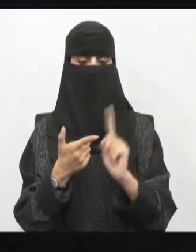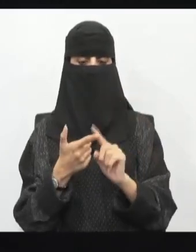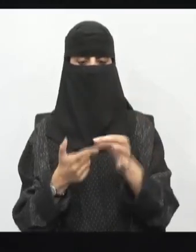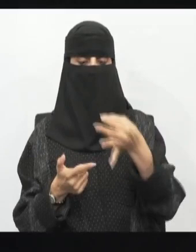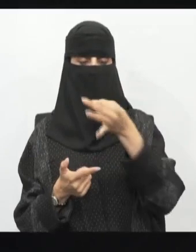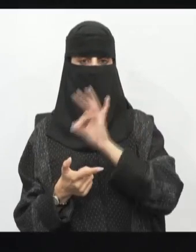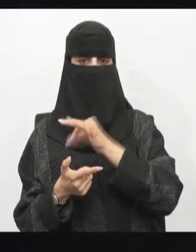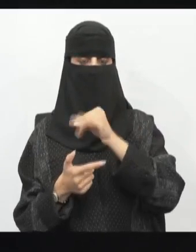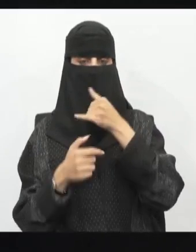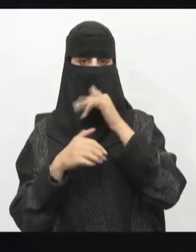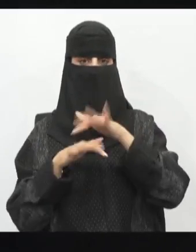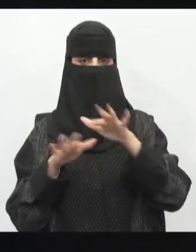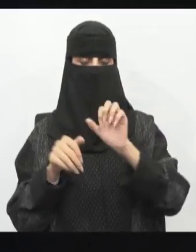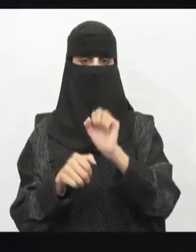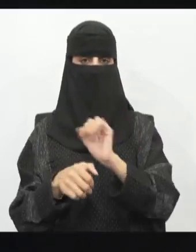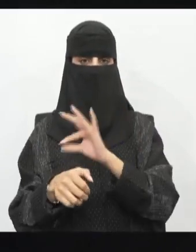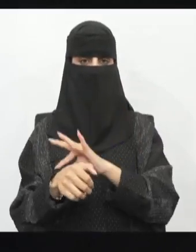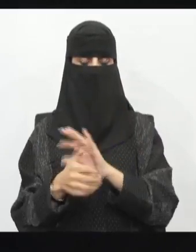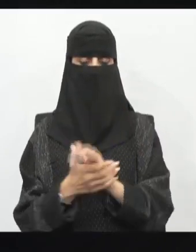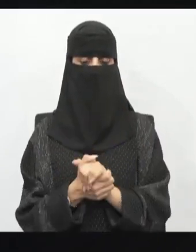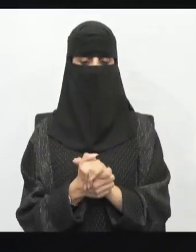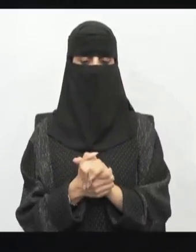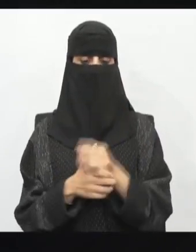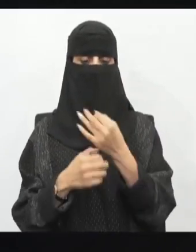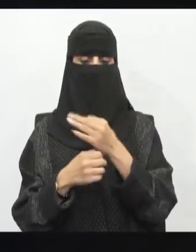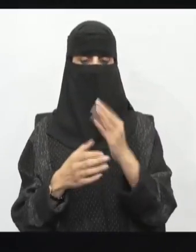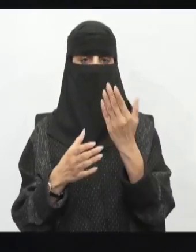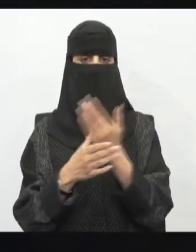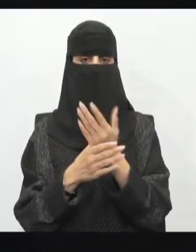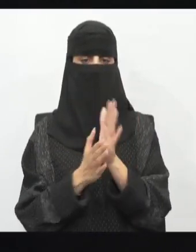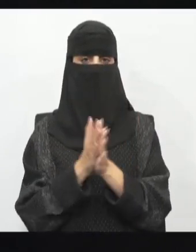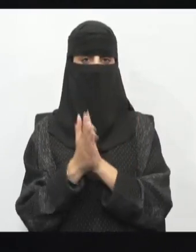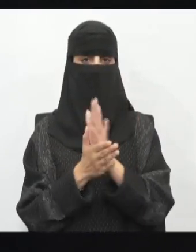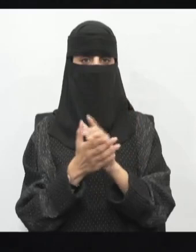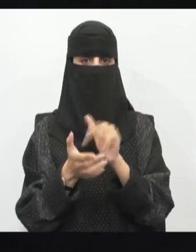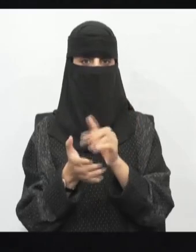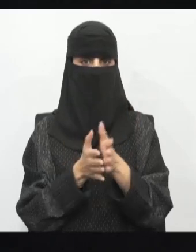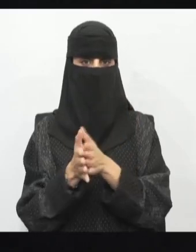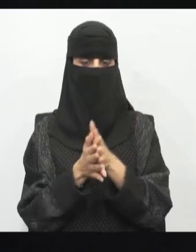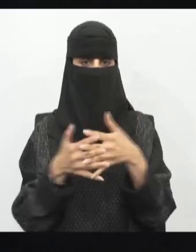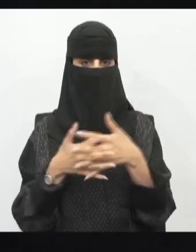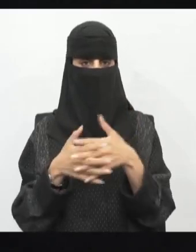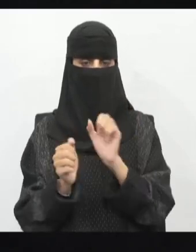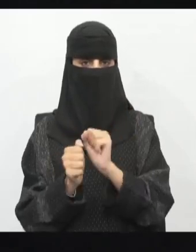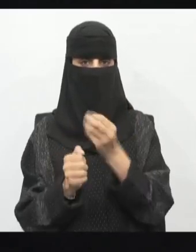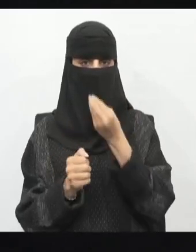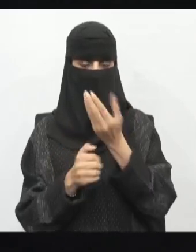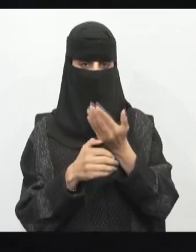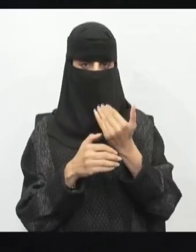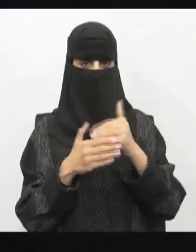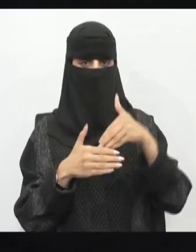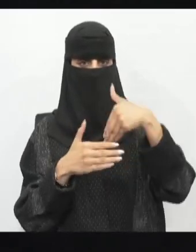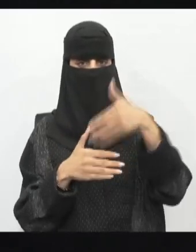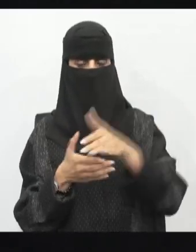فوائد السباحه على الجسم ايضا عللنا سبب غسل الايدي قبل تناول الطعام وبعده